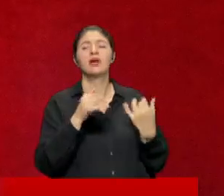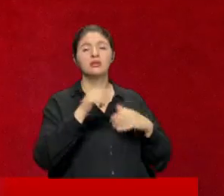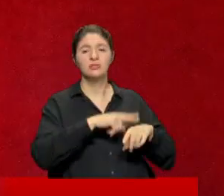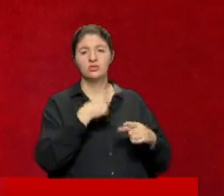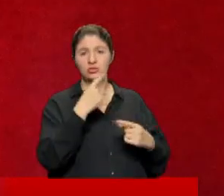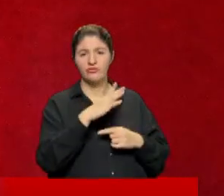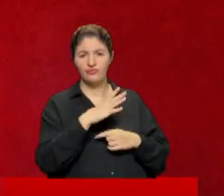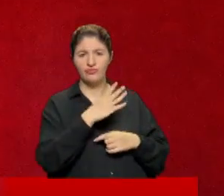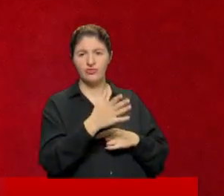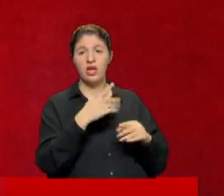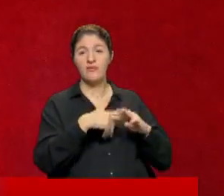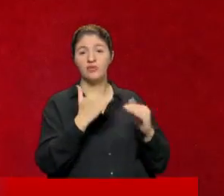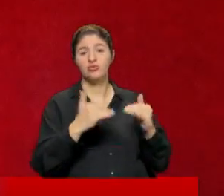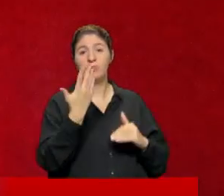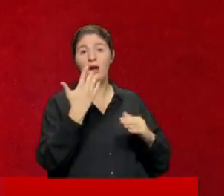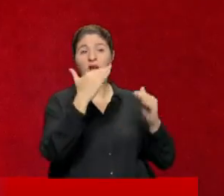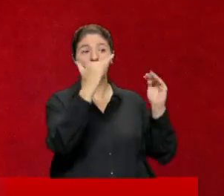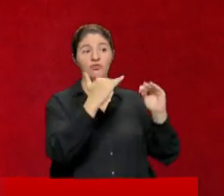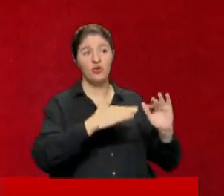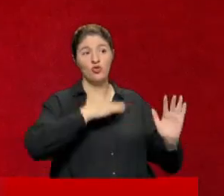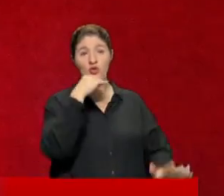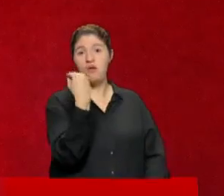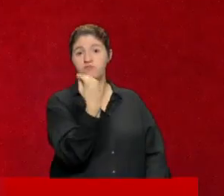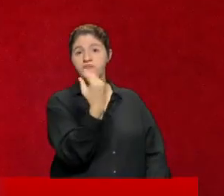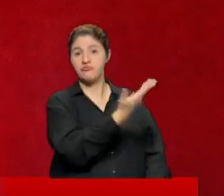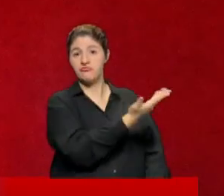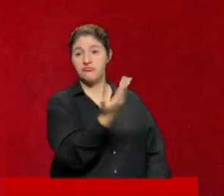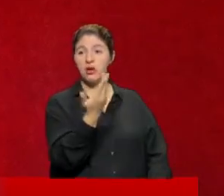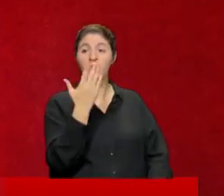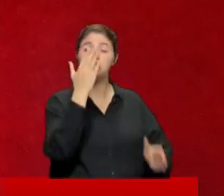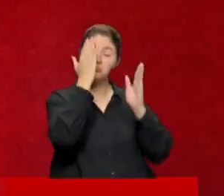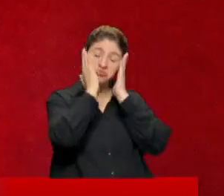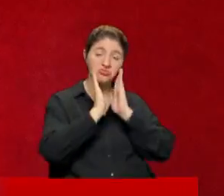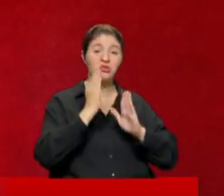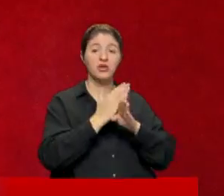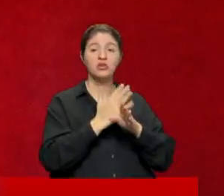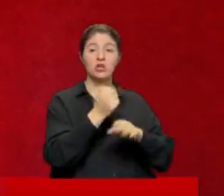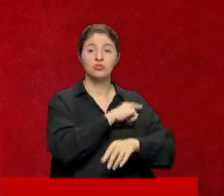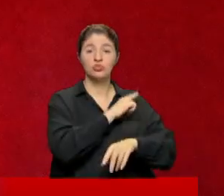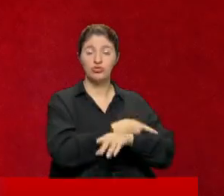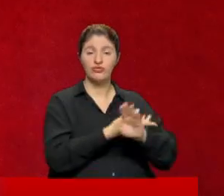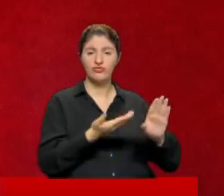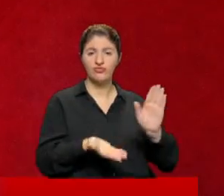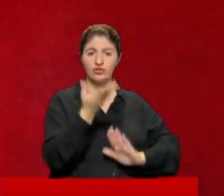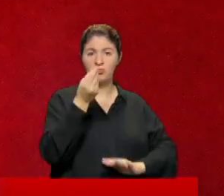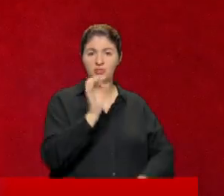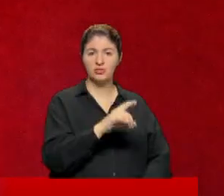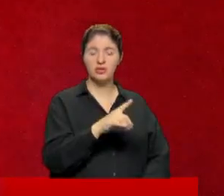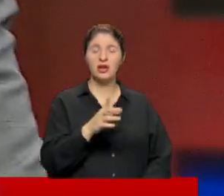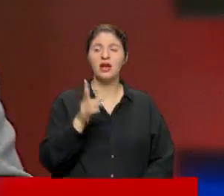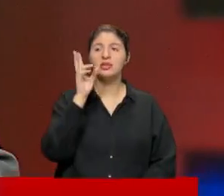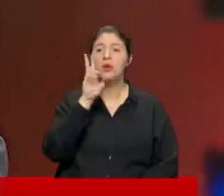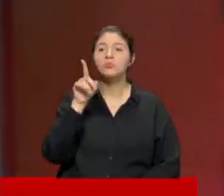sözler de var enflasyon yüksek ama raflar dolu Eee şükürler olsun vatandaşın alım gücü arttı Yahu bunlar